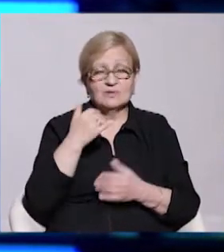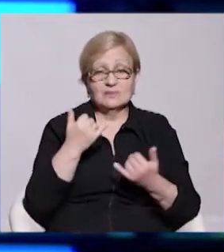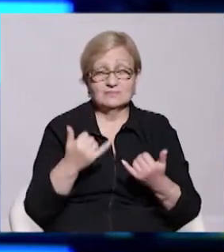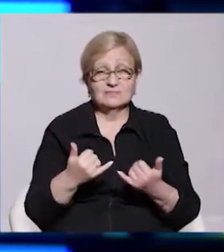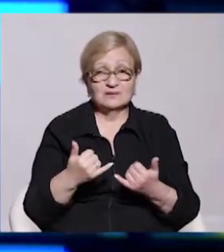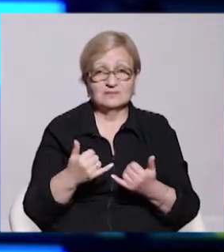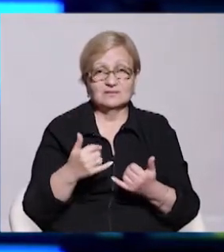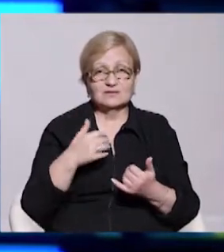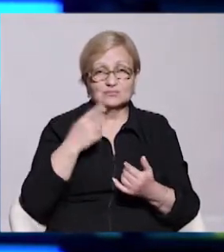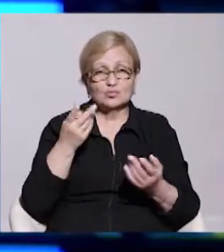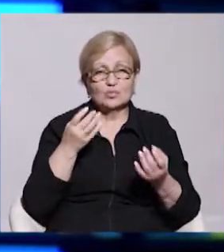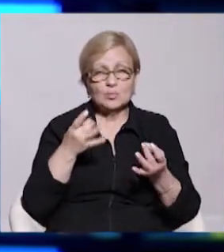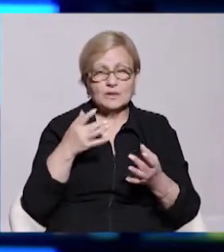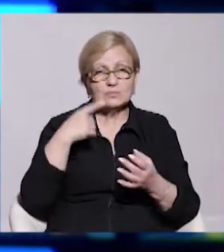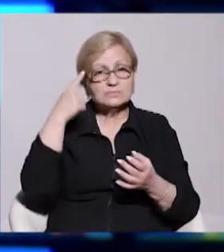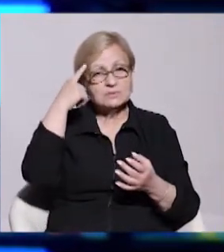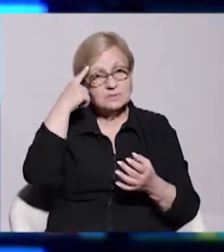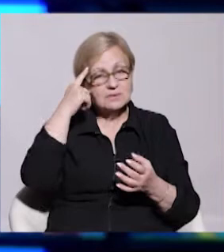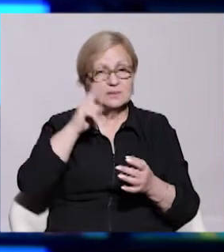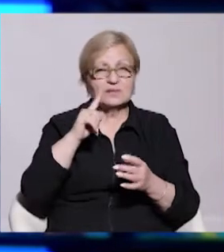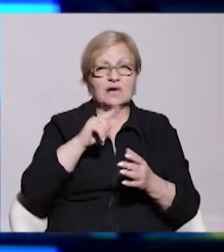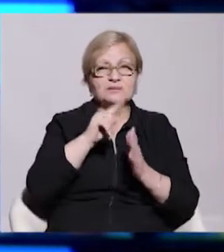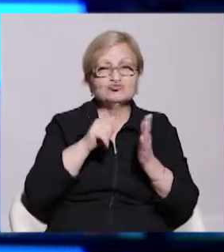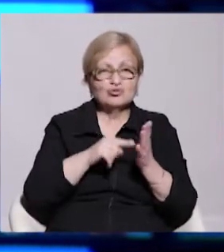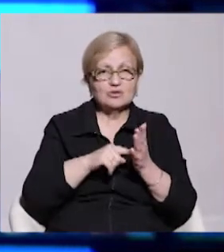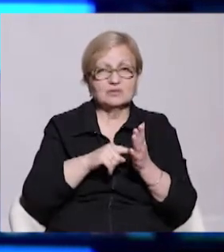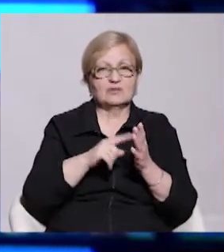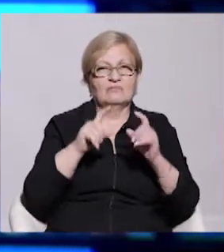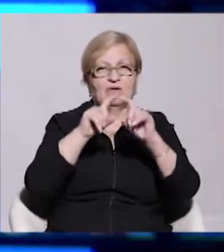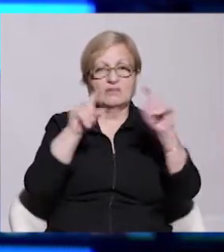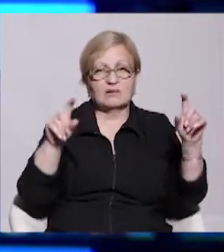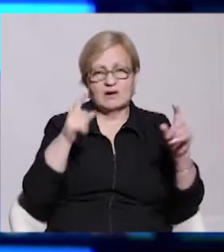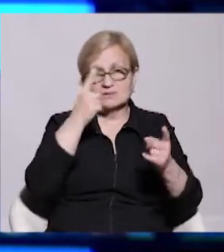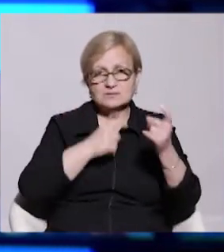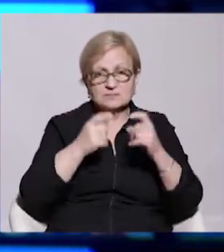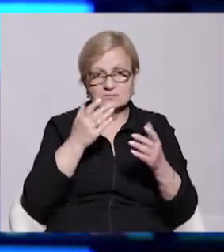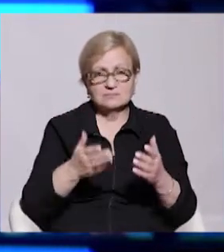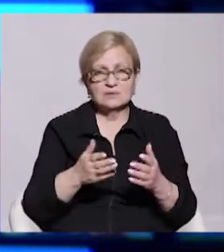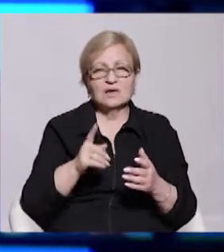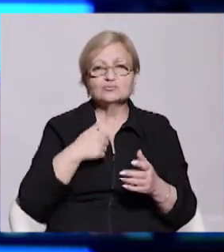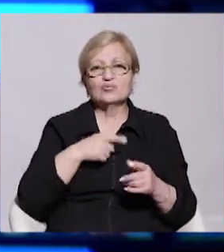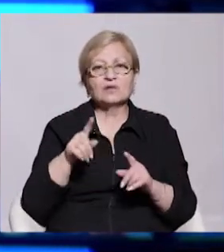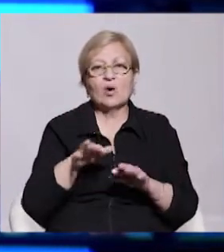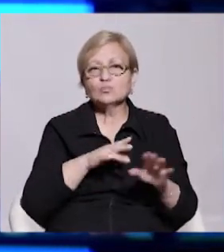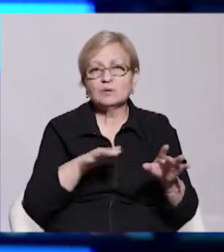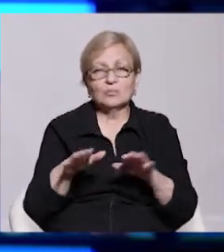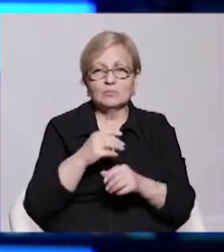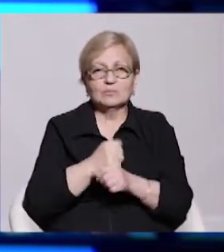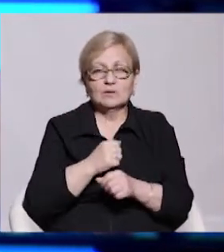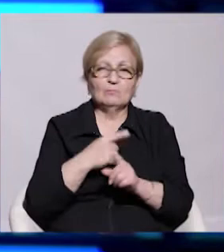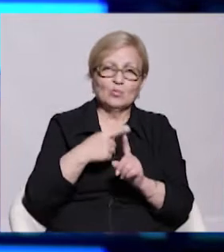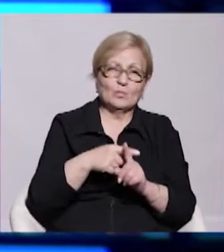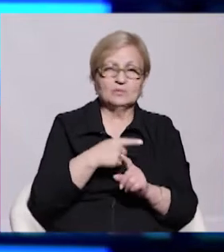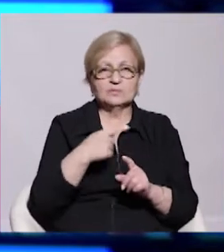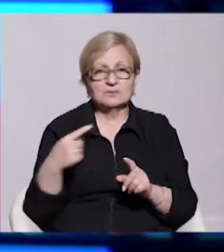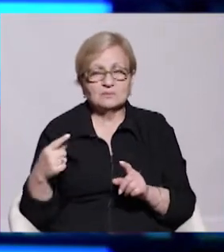ჩვენ გავიაზრეთ, რა არის პირობა, რა არის შეკითხვა, რა მოქმედებებს ვასრულებთ იმისთვის, რომ